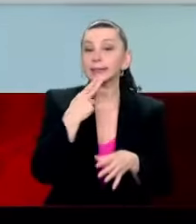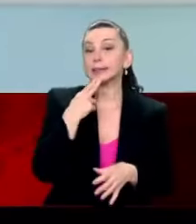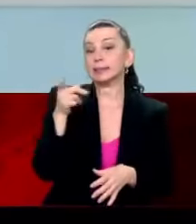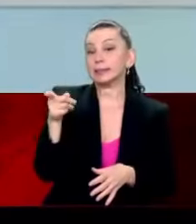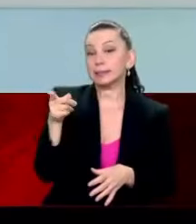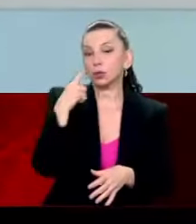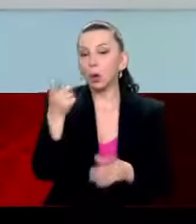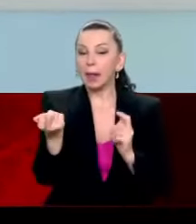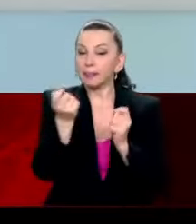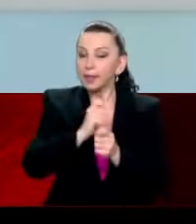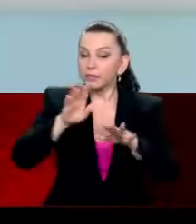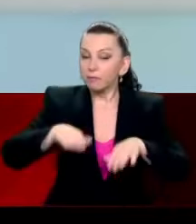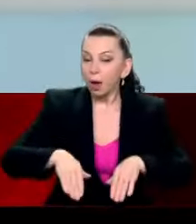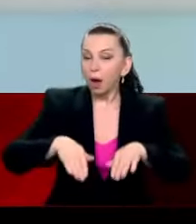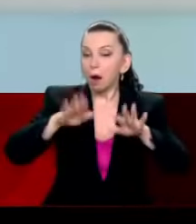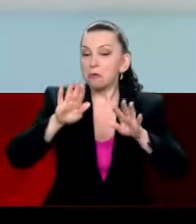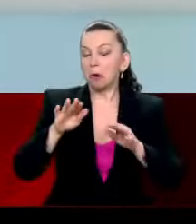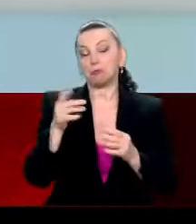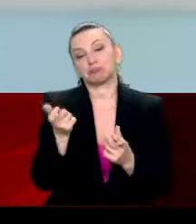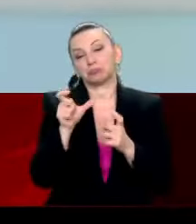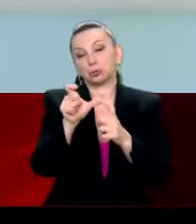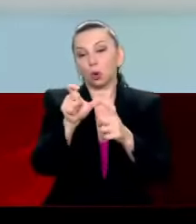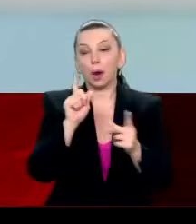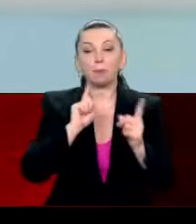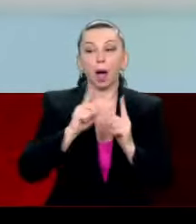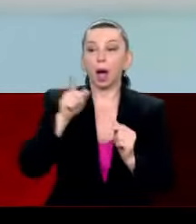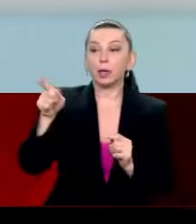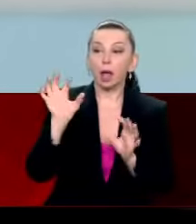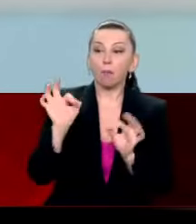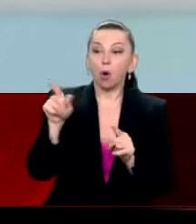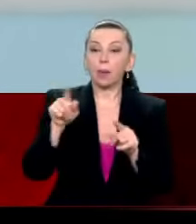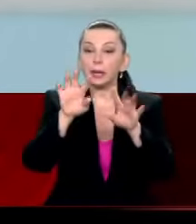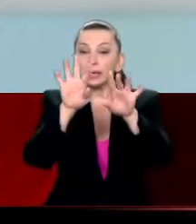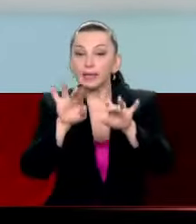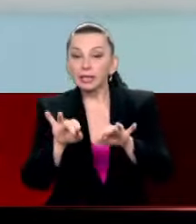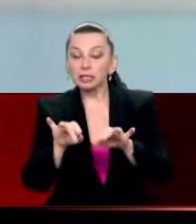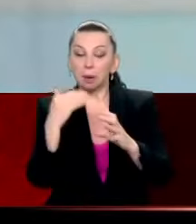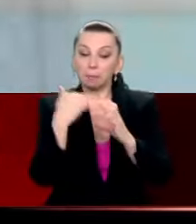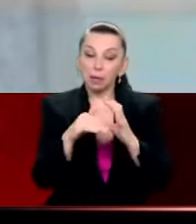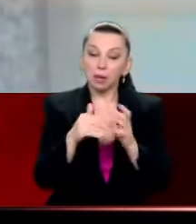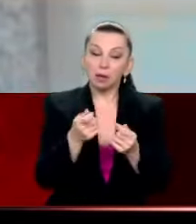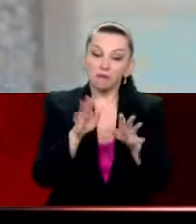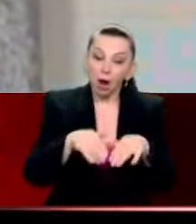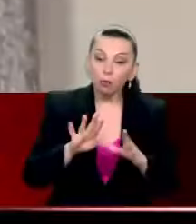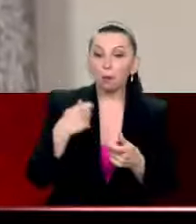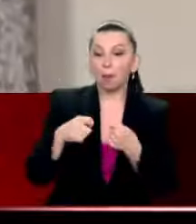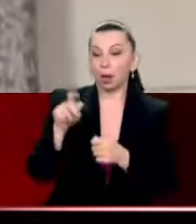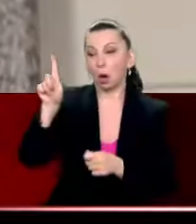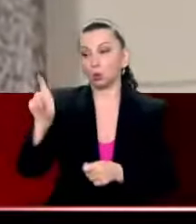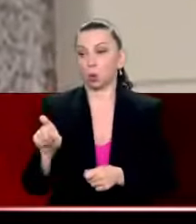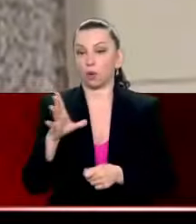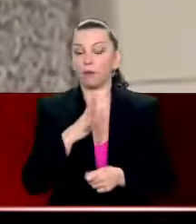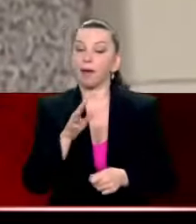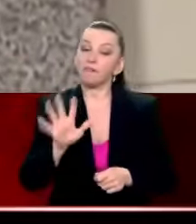tarafından değiştirilip değiştirilmediği soru işareti. Mahkemenin böyle bir yazışmanın olup olmadığını bankaya sorması